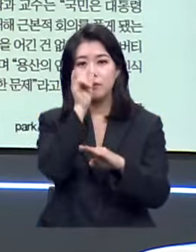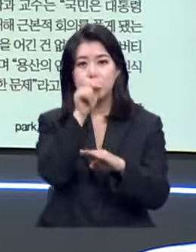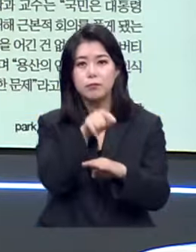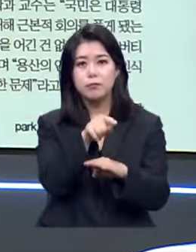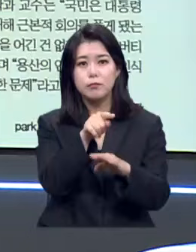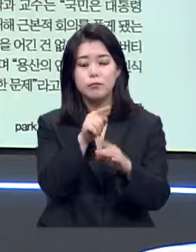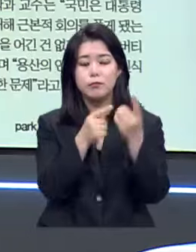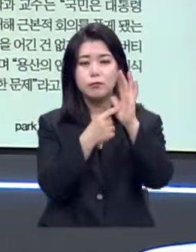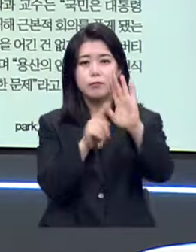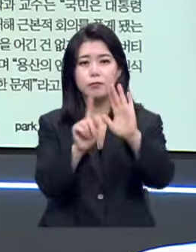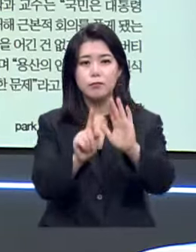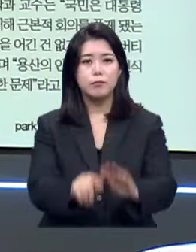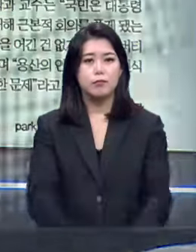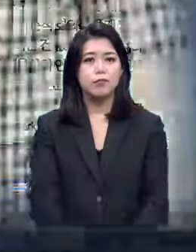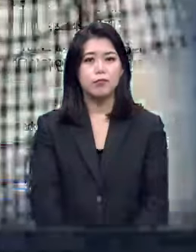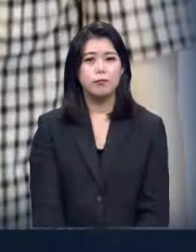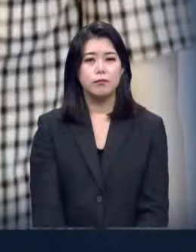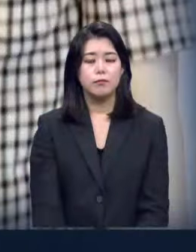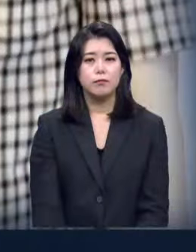들어보고